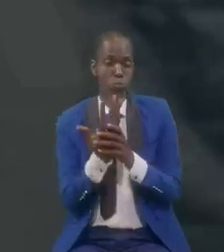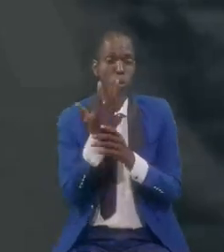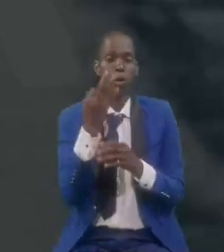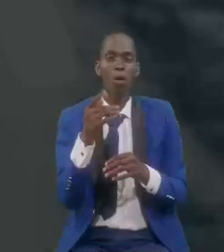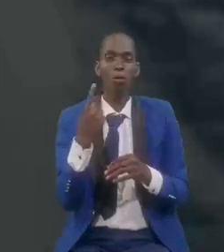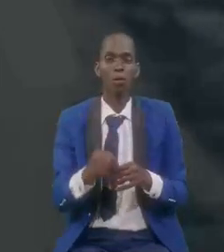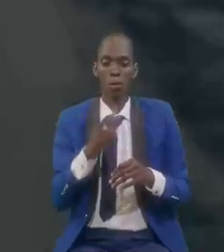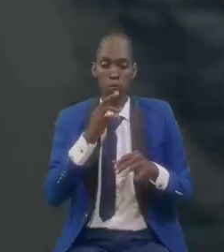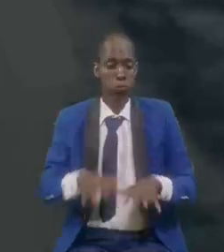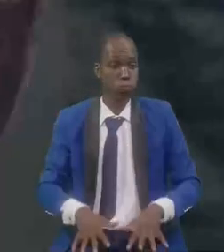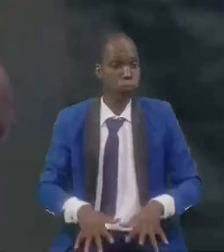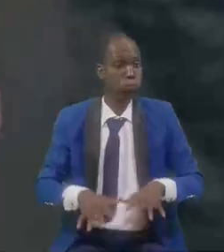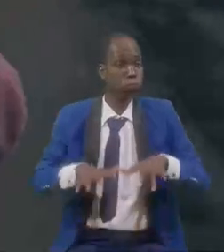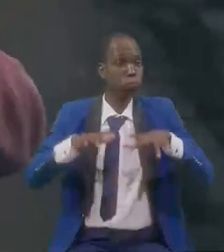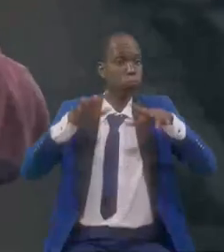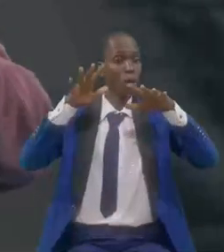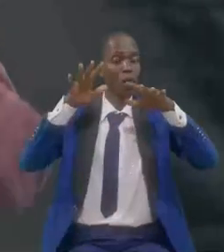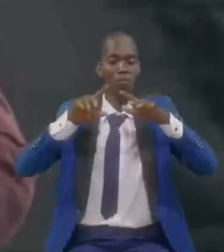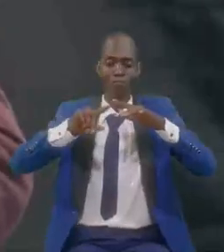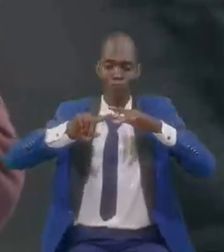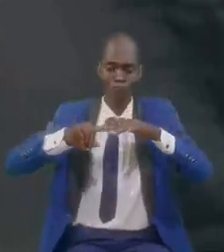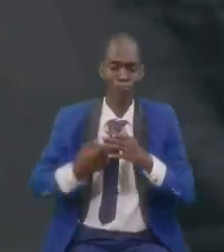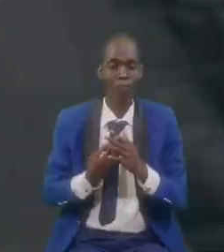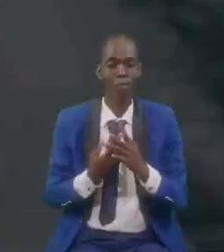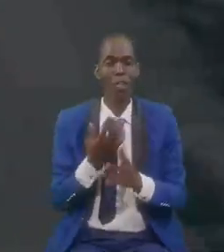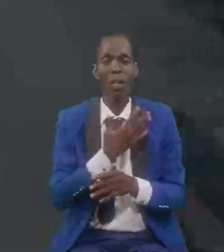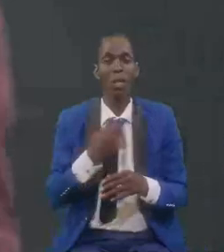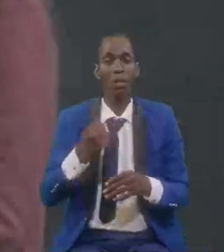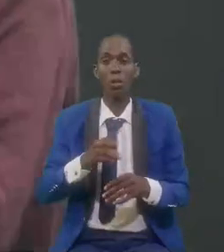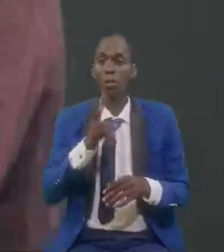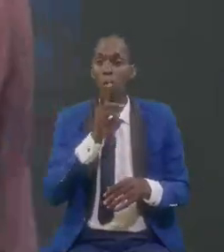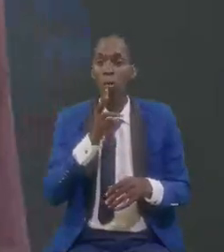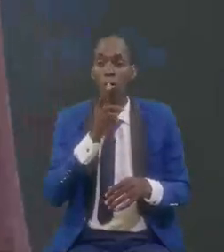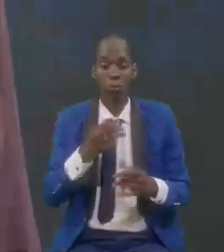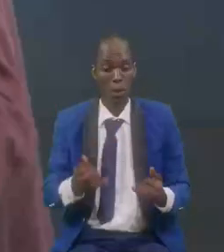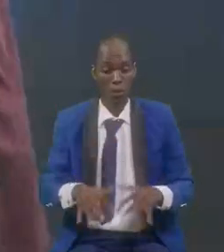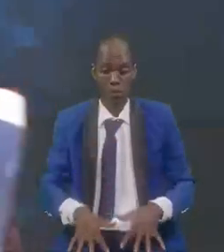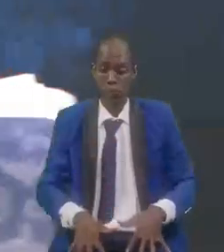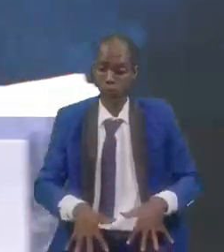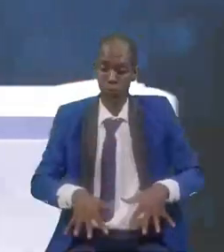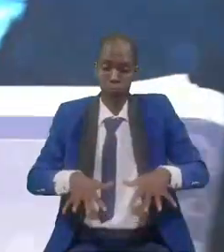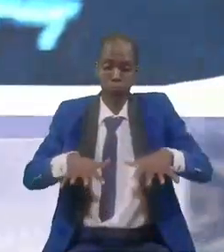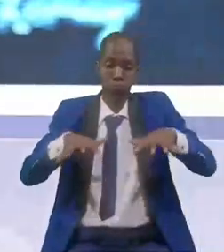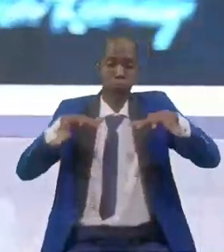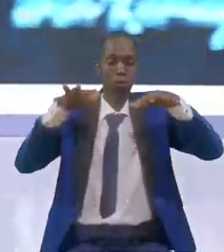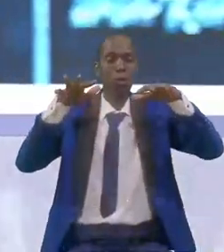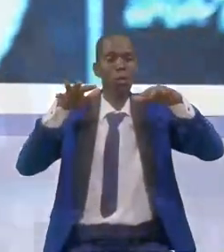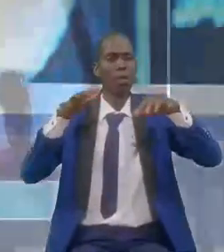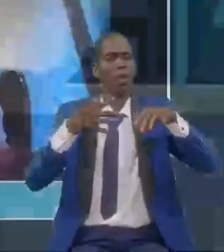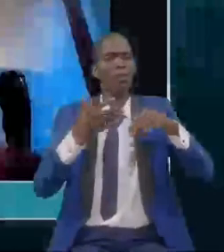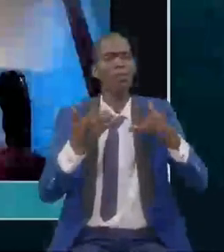ont commencé à gicler. Et les eaux couvraient partout. En ce